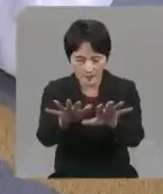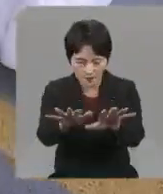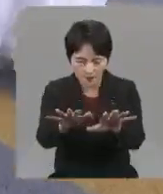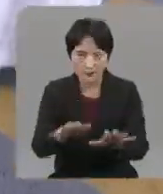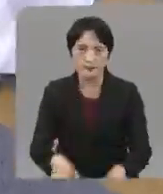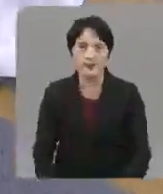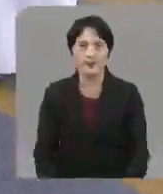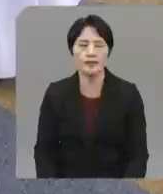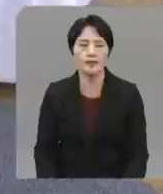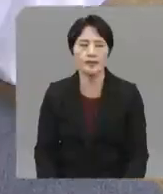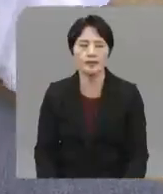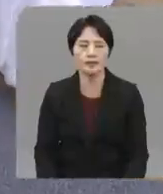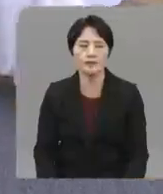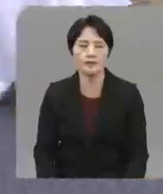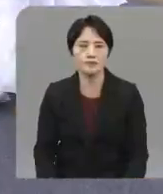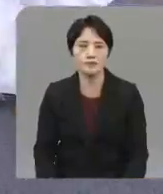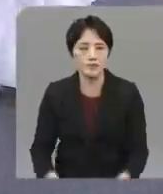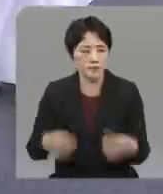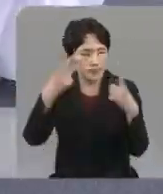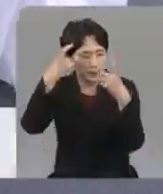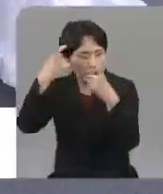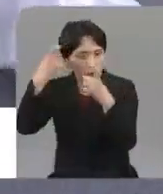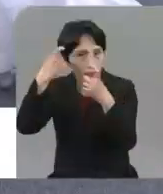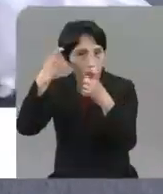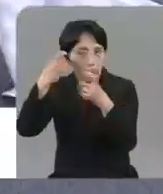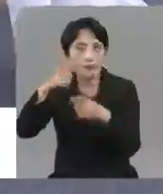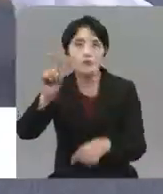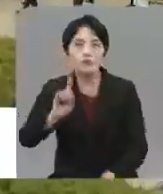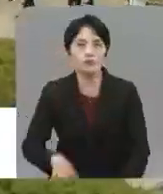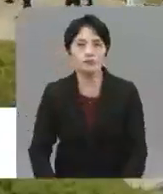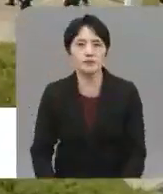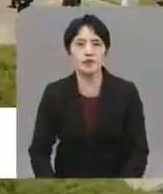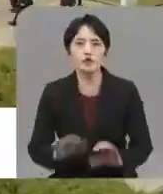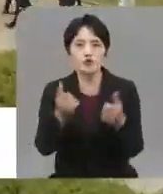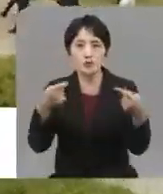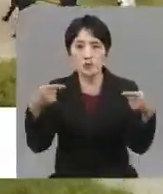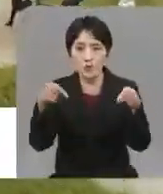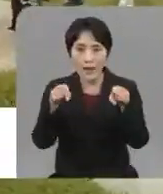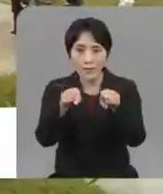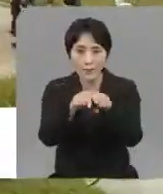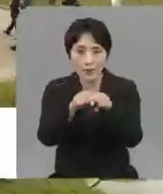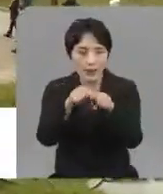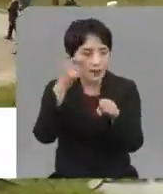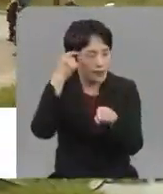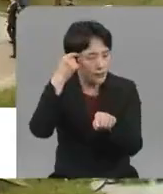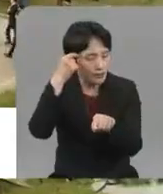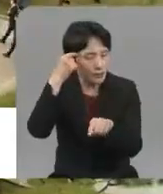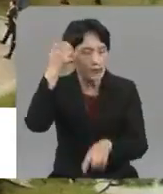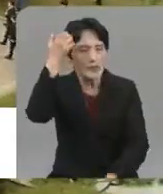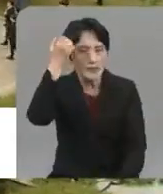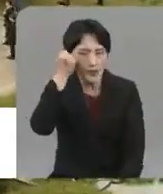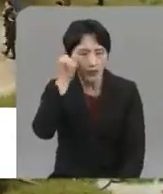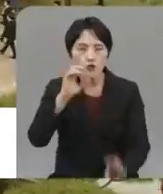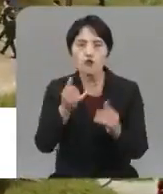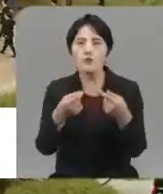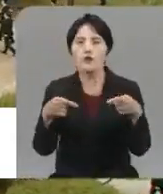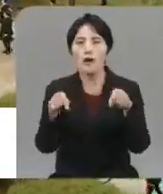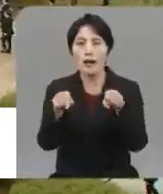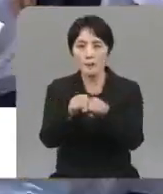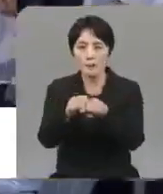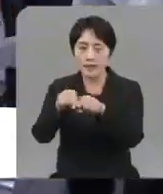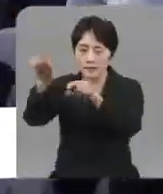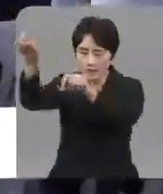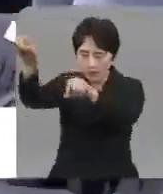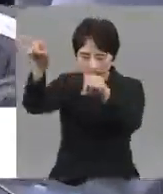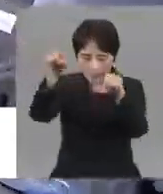в 1980 году в городе кванчу и регионах провинции чоланом до оно стало выражением протеста